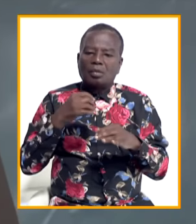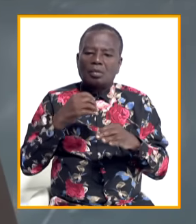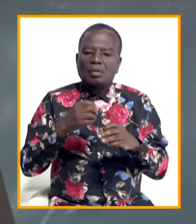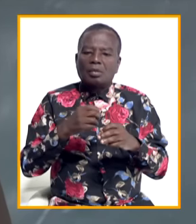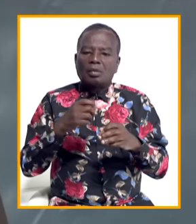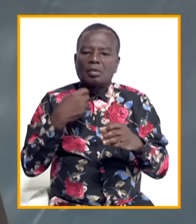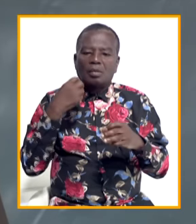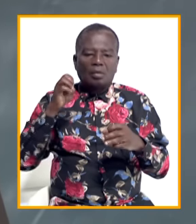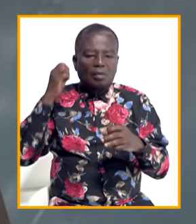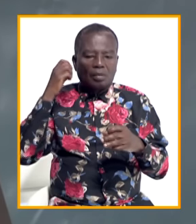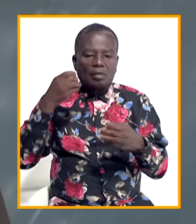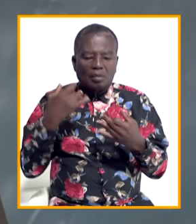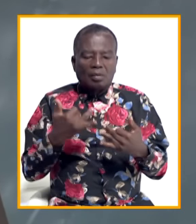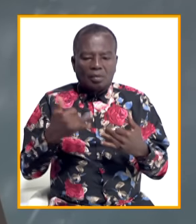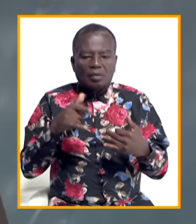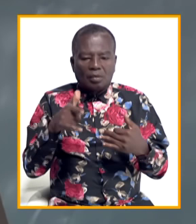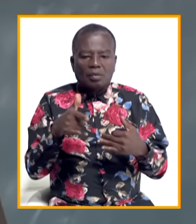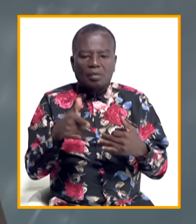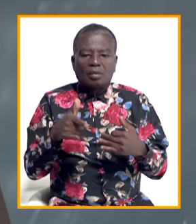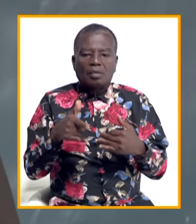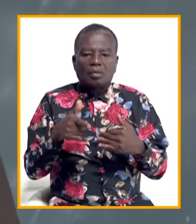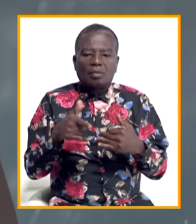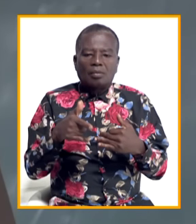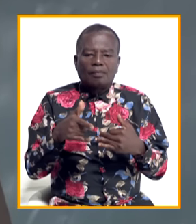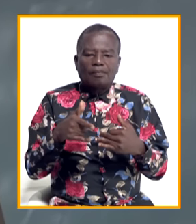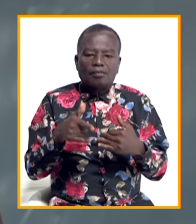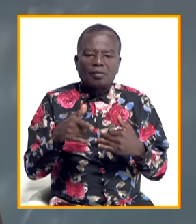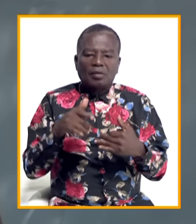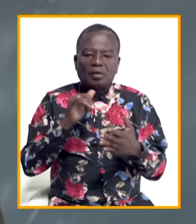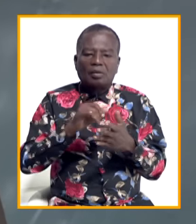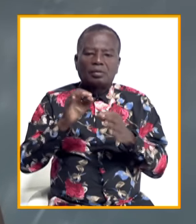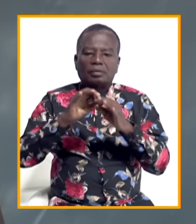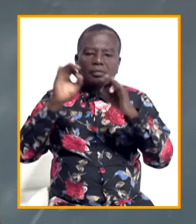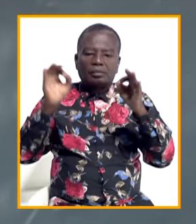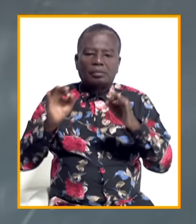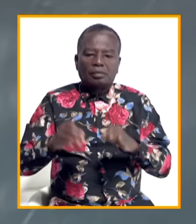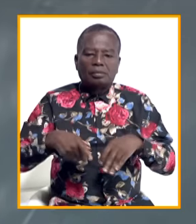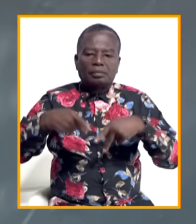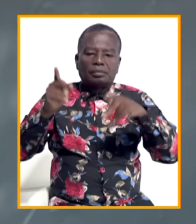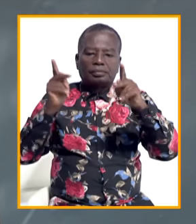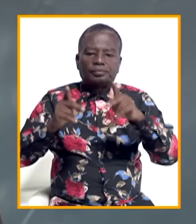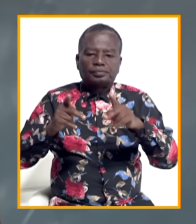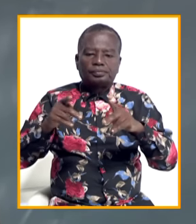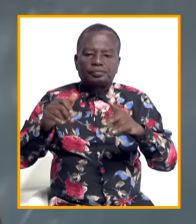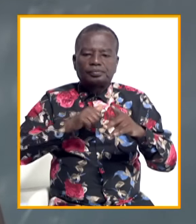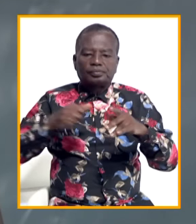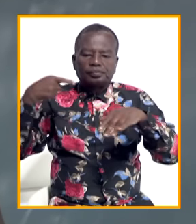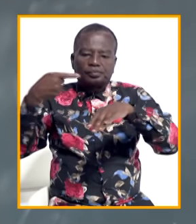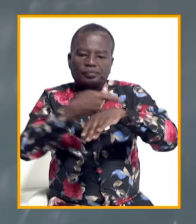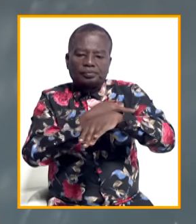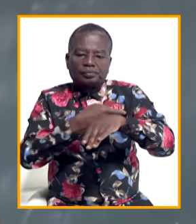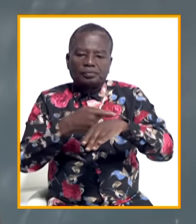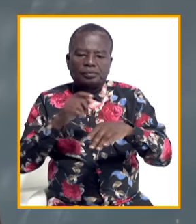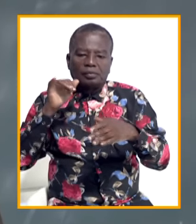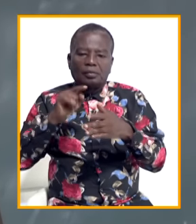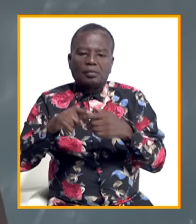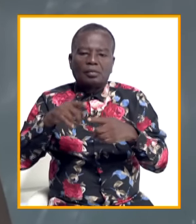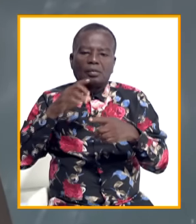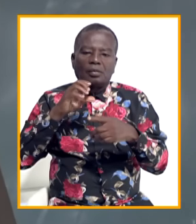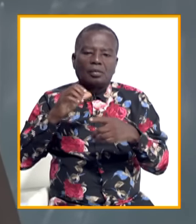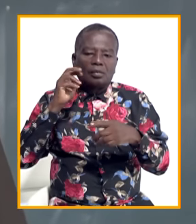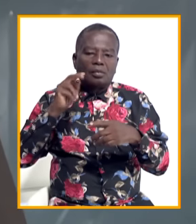déjà sous la forme intramusculaire. Donc cette forme sous-cutanée permet l'auto-injection, donc qui permet à une femme d'être beaucoup